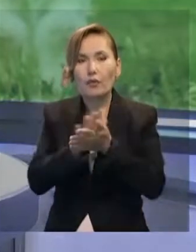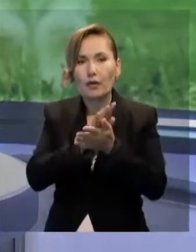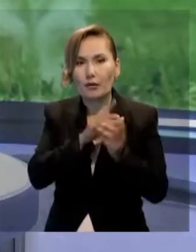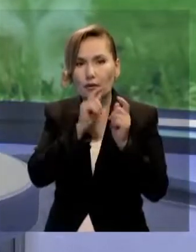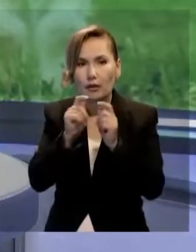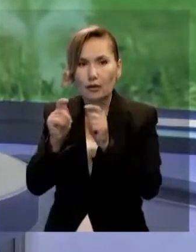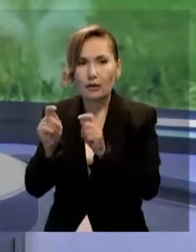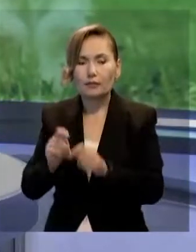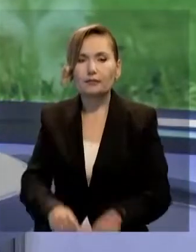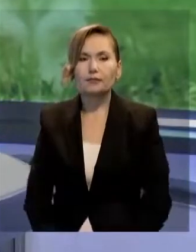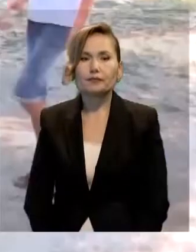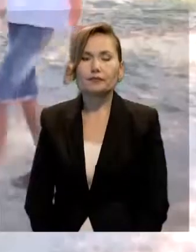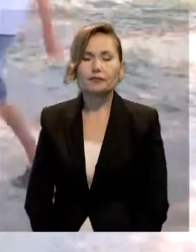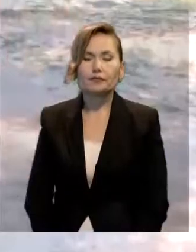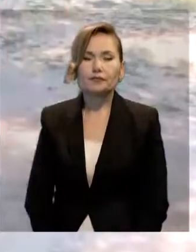көрейік.